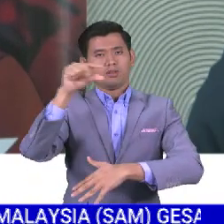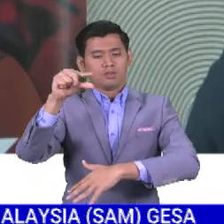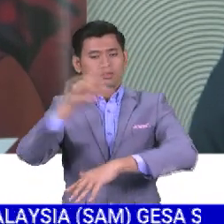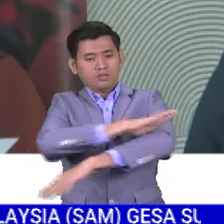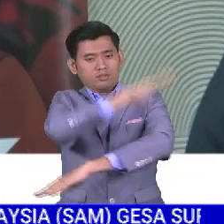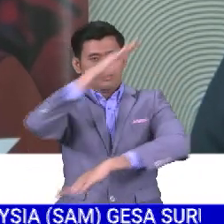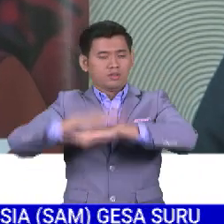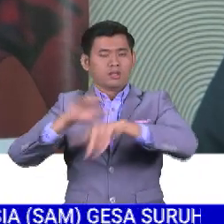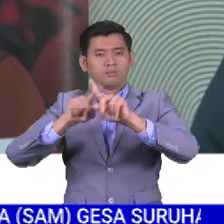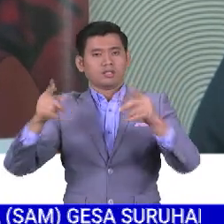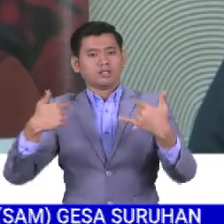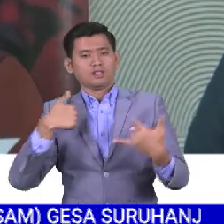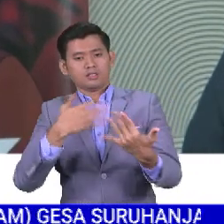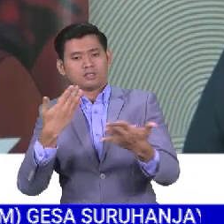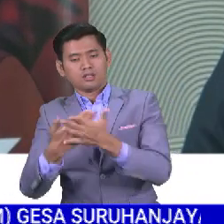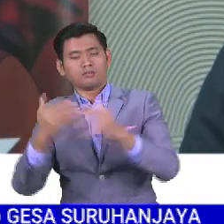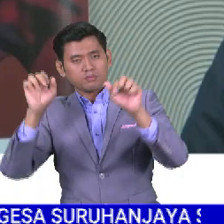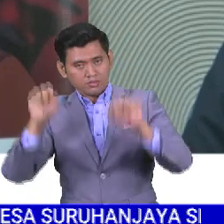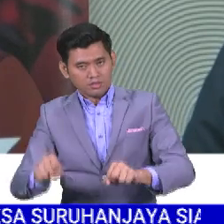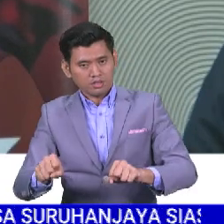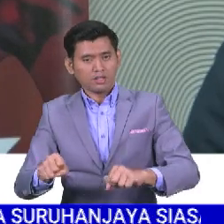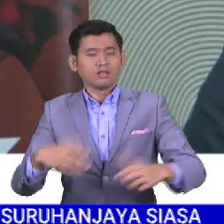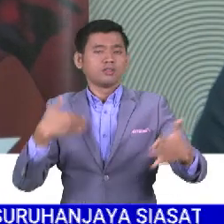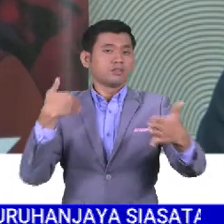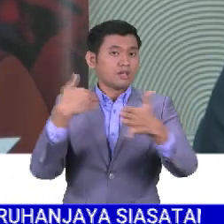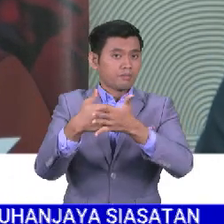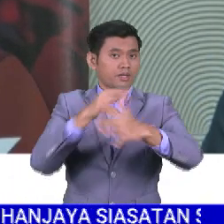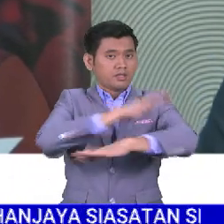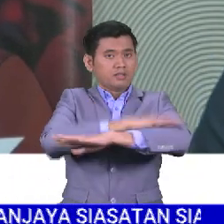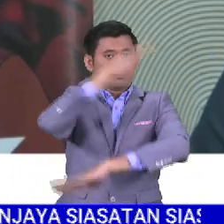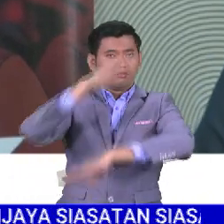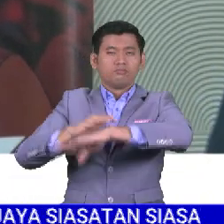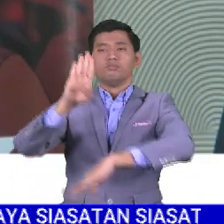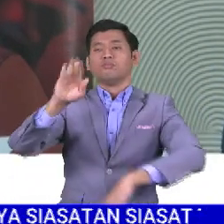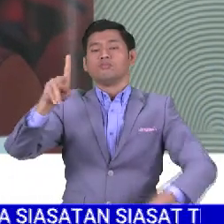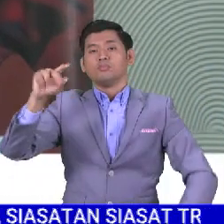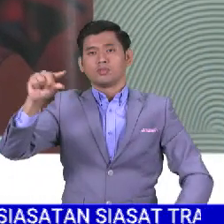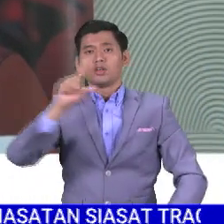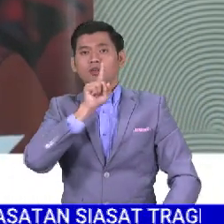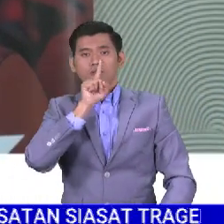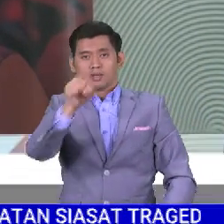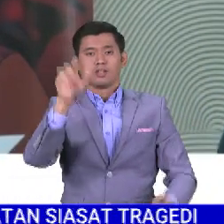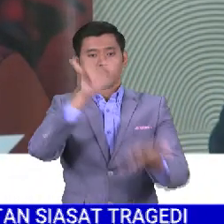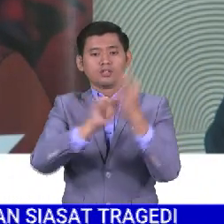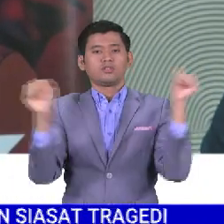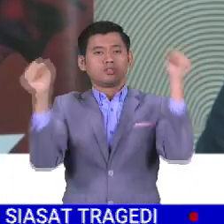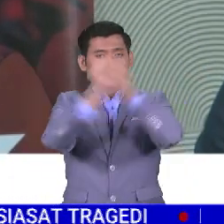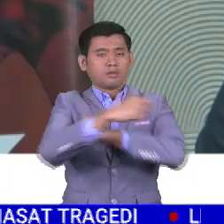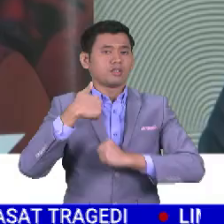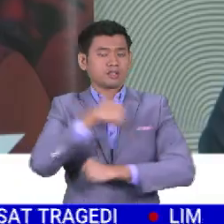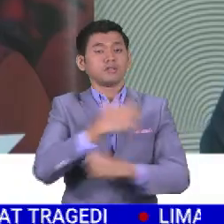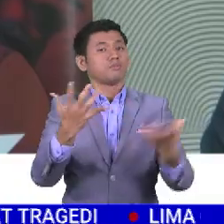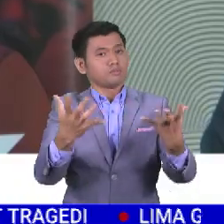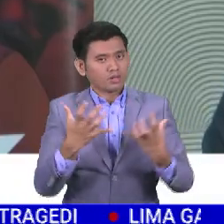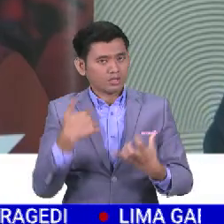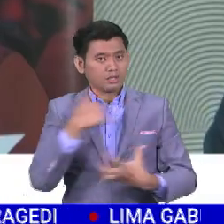guard post. But now you dapat lalu terus. And I mean, ini satu cabaran yang